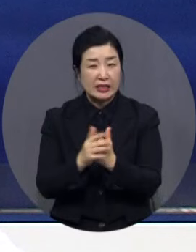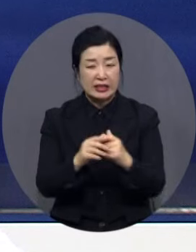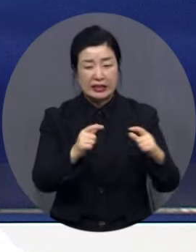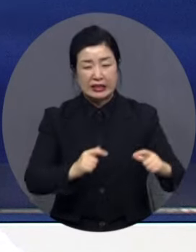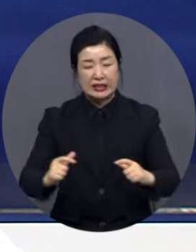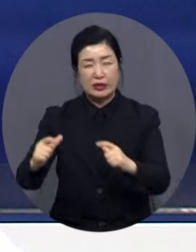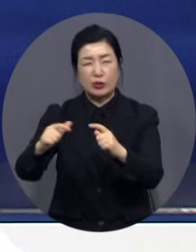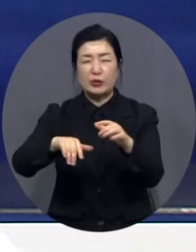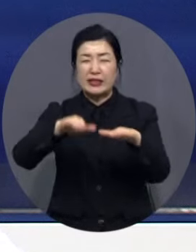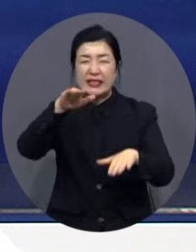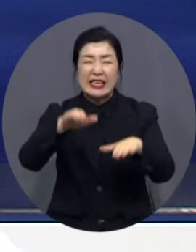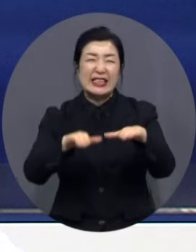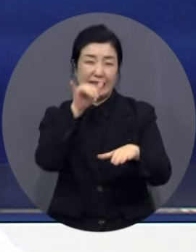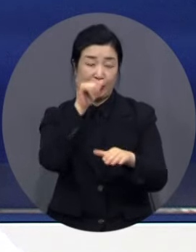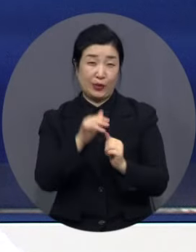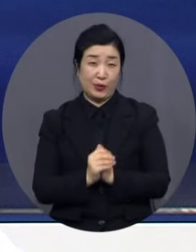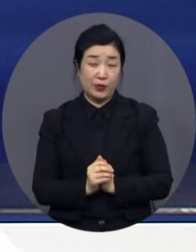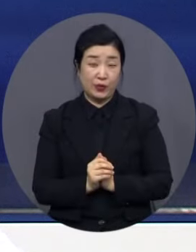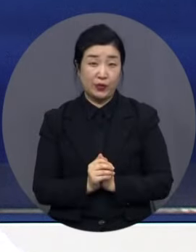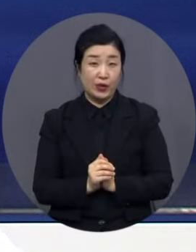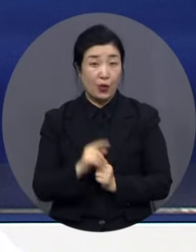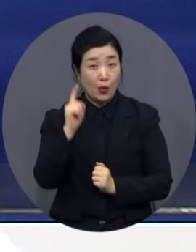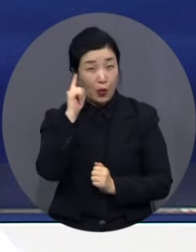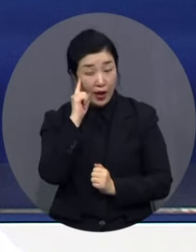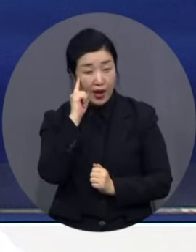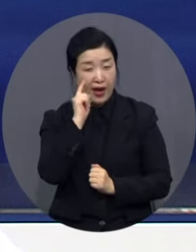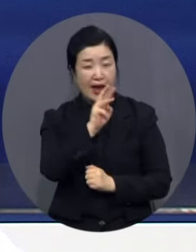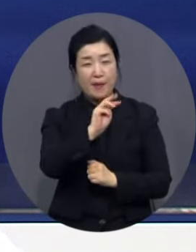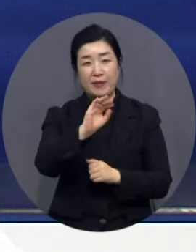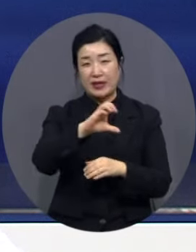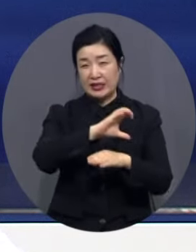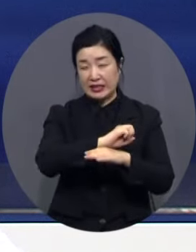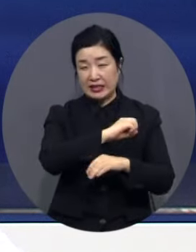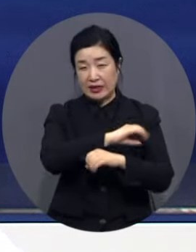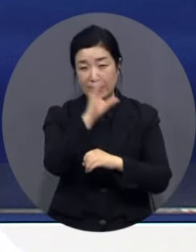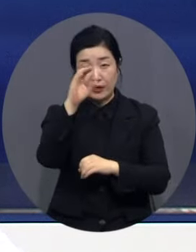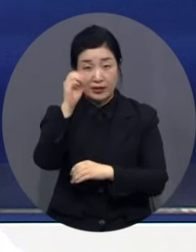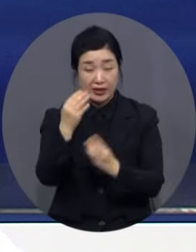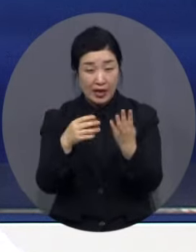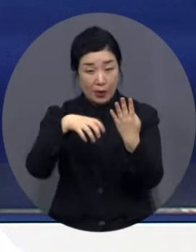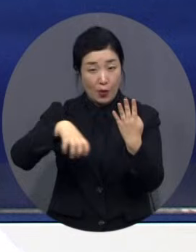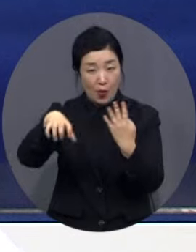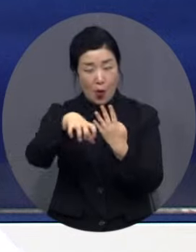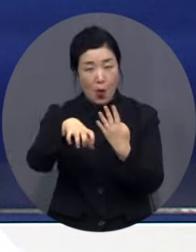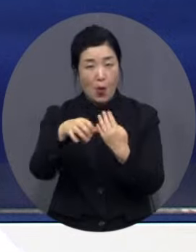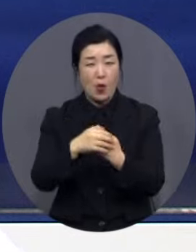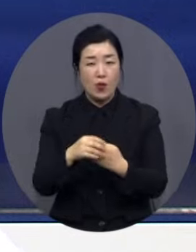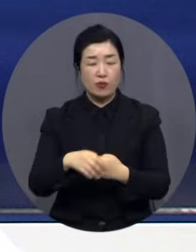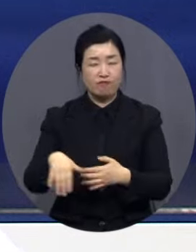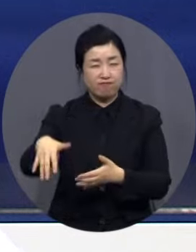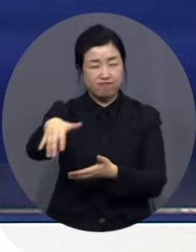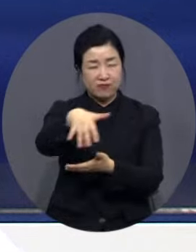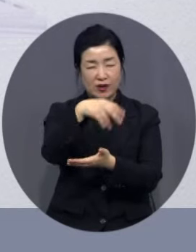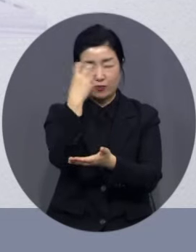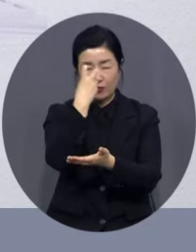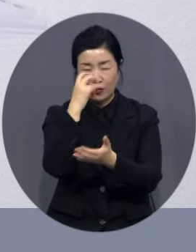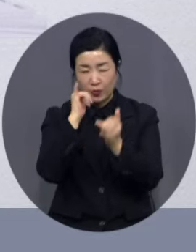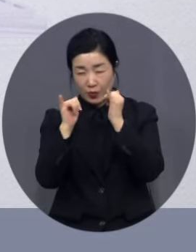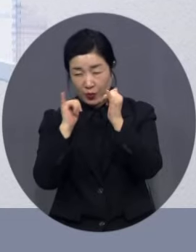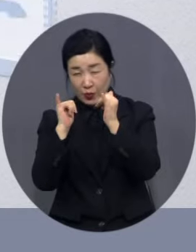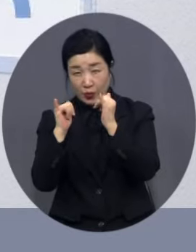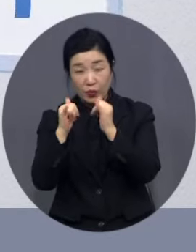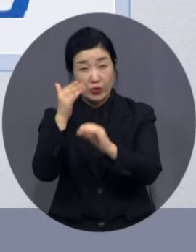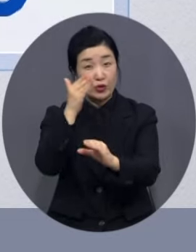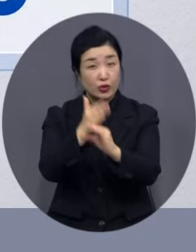차이가 있다는 이야기인데요 제주 MBC 등 언론 4사가 지난 1일부터 3일까지 실시한 여론 조사를 보면요